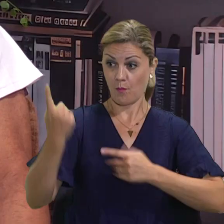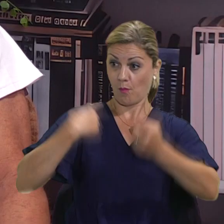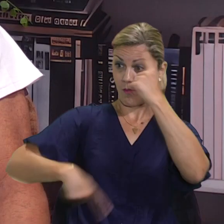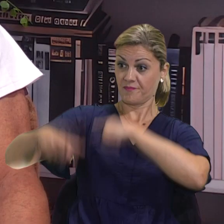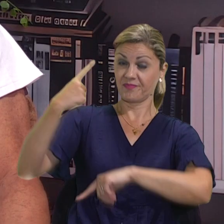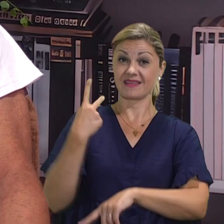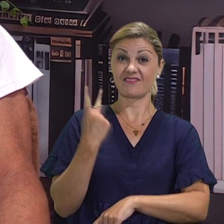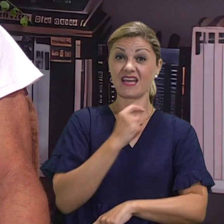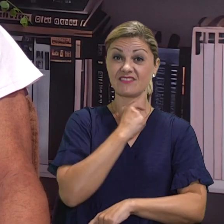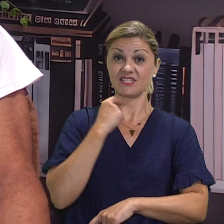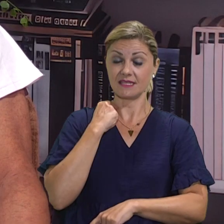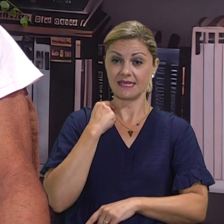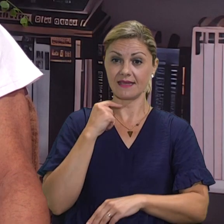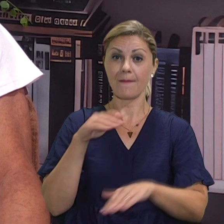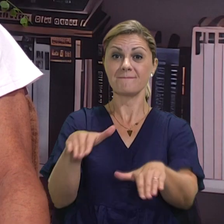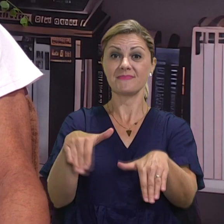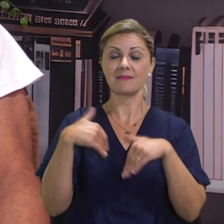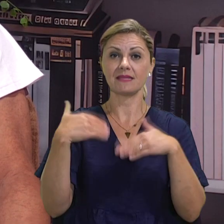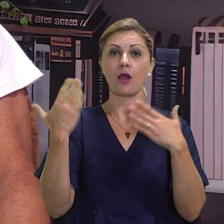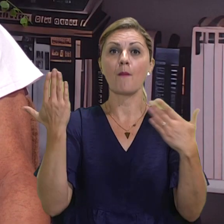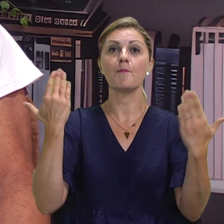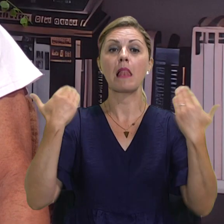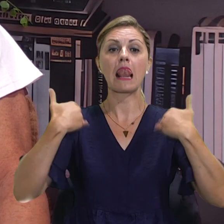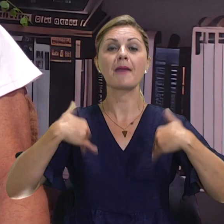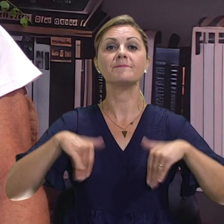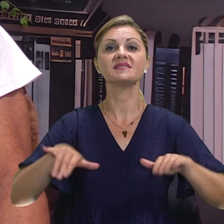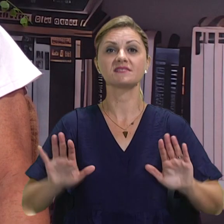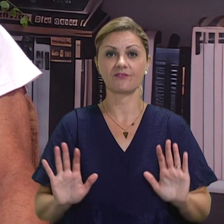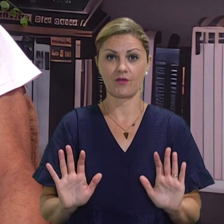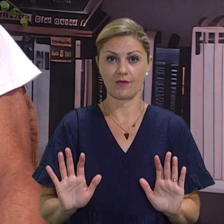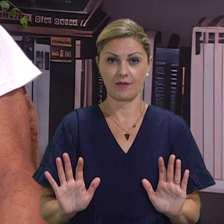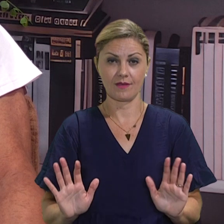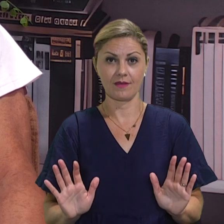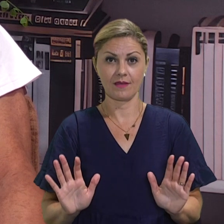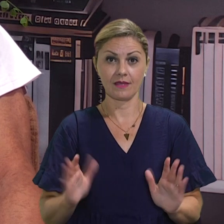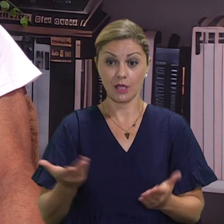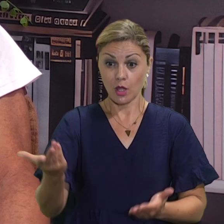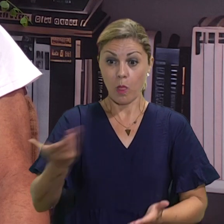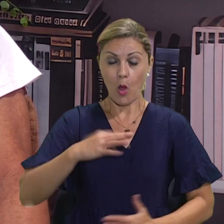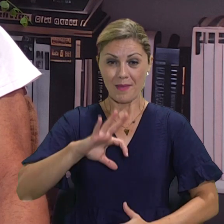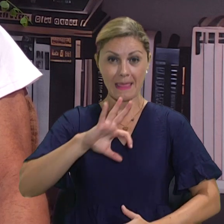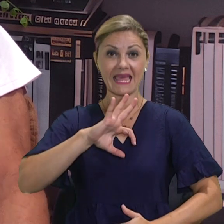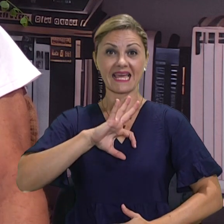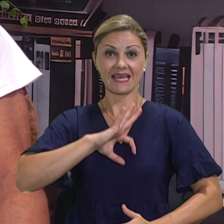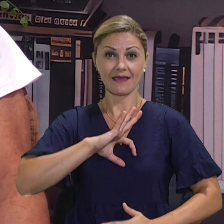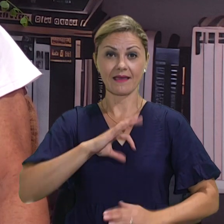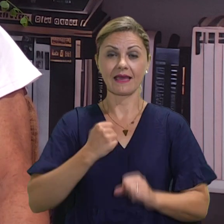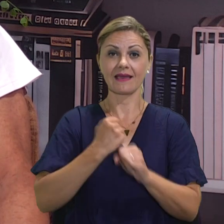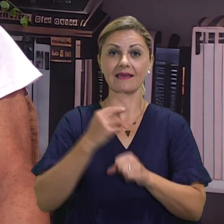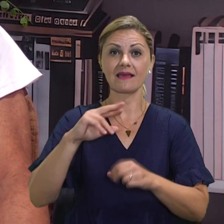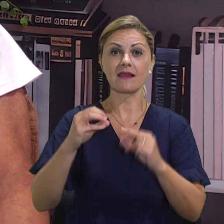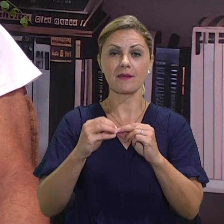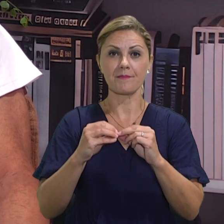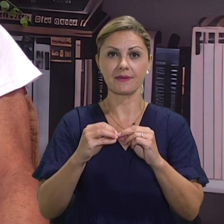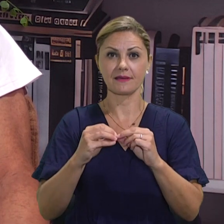obitelji primljena u splitsko plemstvo, dobili su i oni svoj grb. To nije grb obitelji Dumane, odnosno Dumanić, nego